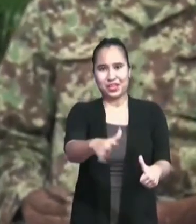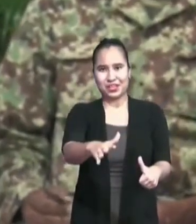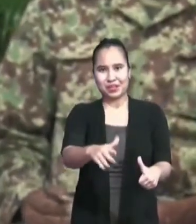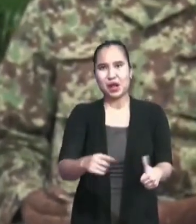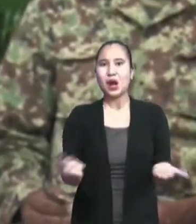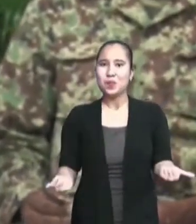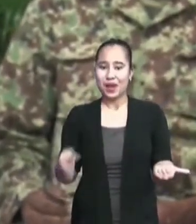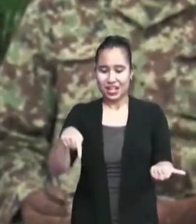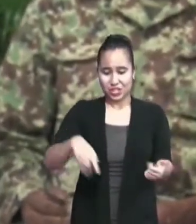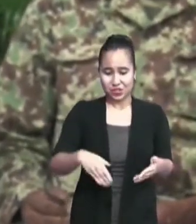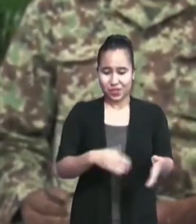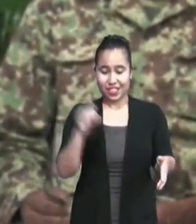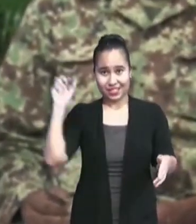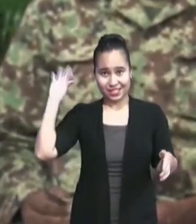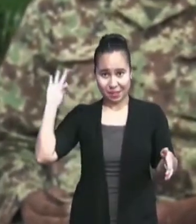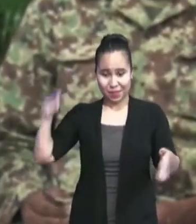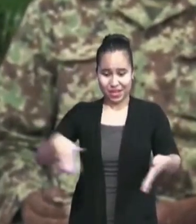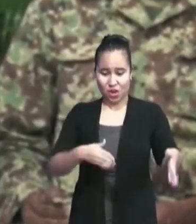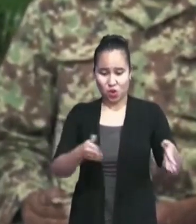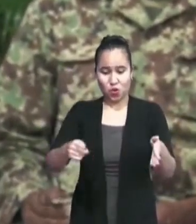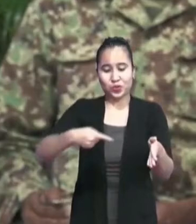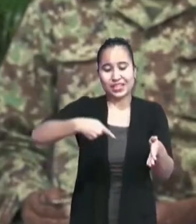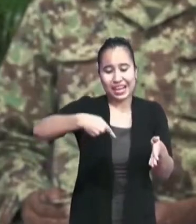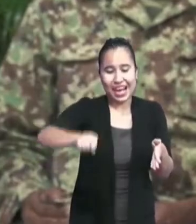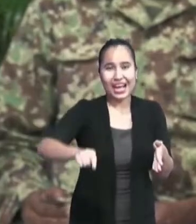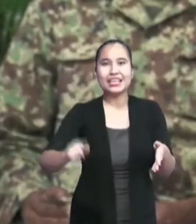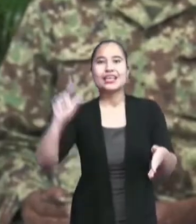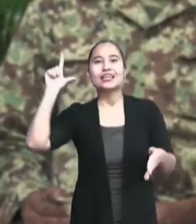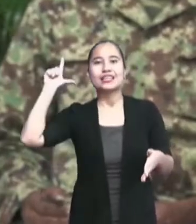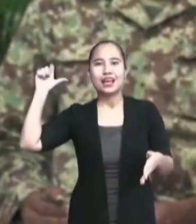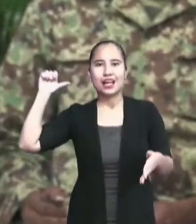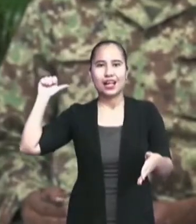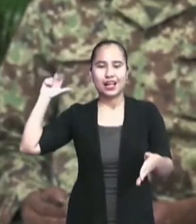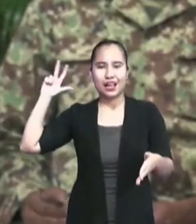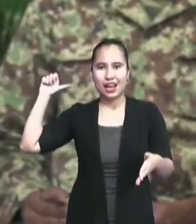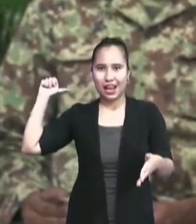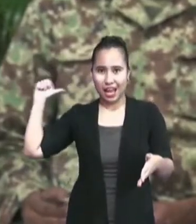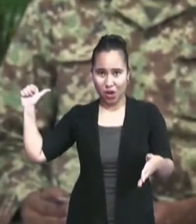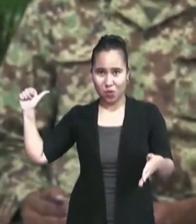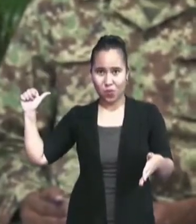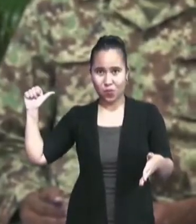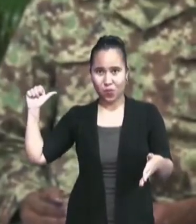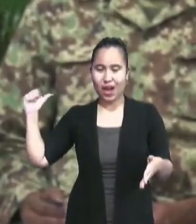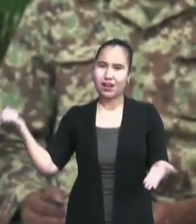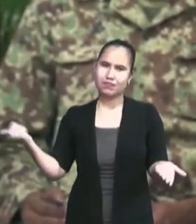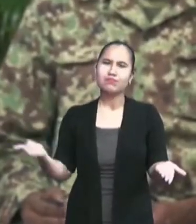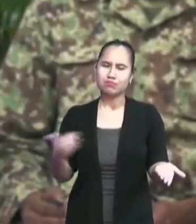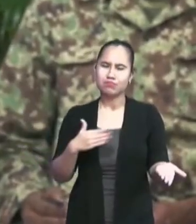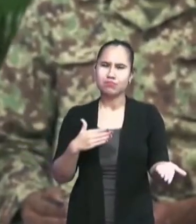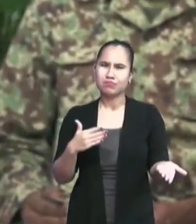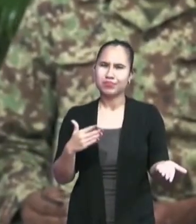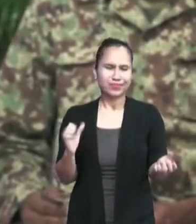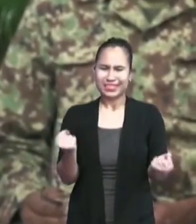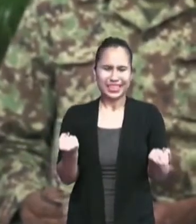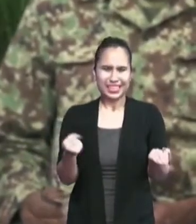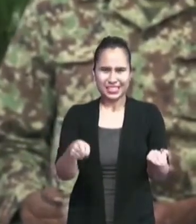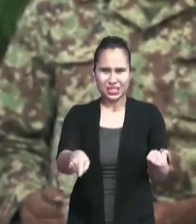naar Lawa wil gaan, dan heb je wel een probleem. Want Lawa tapu, dat is nomadi. Dus wanneer